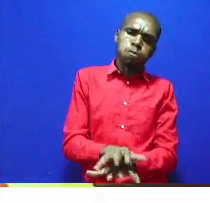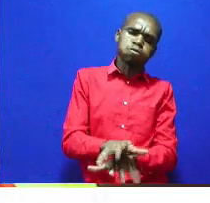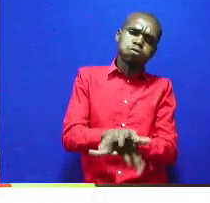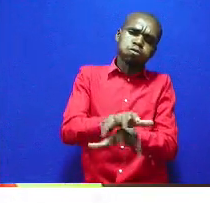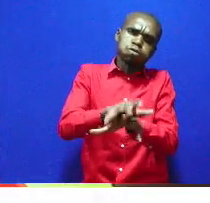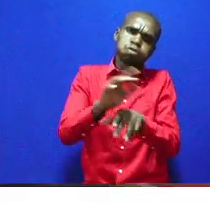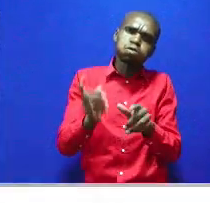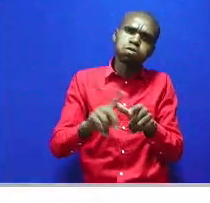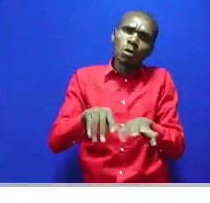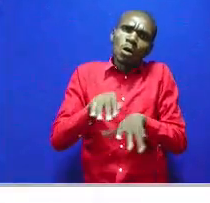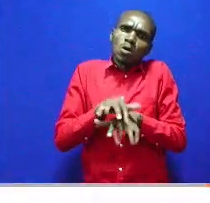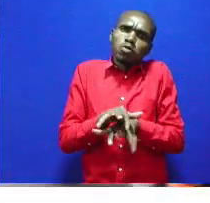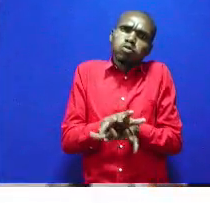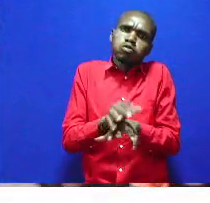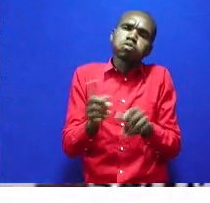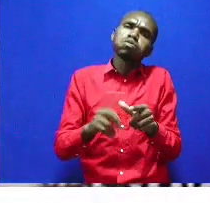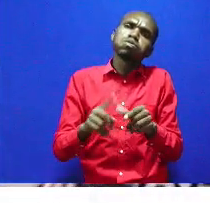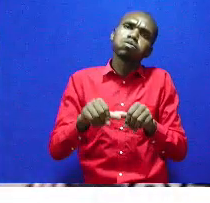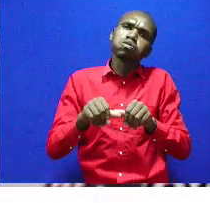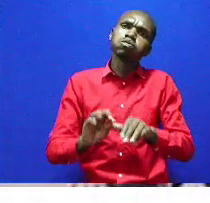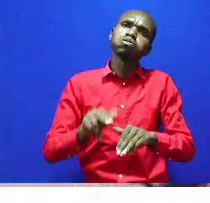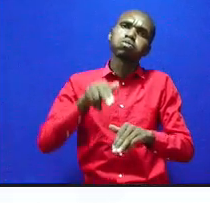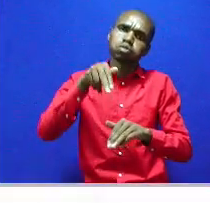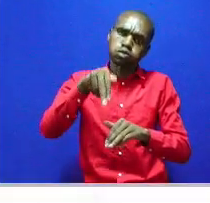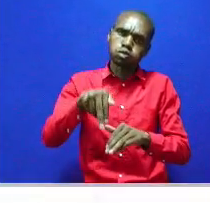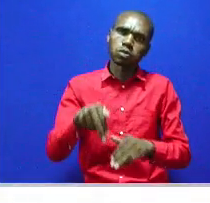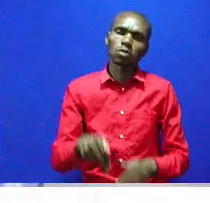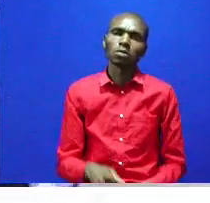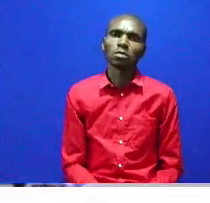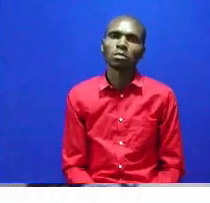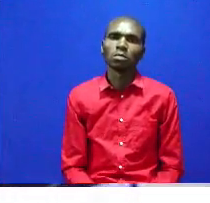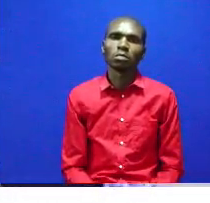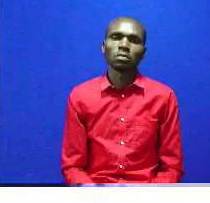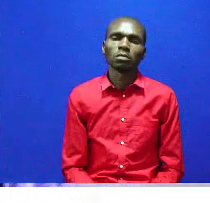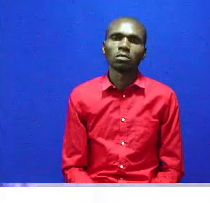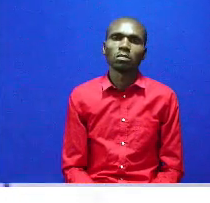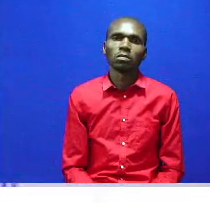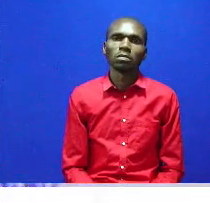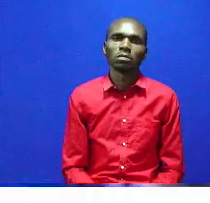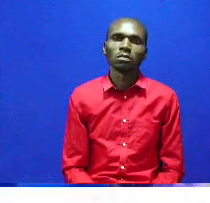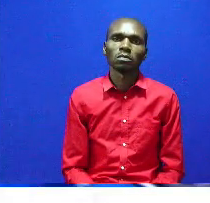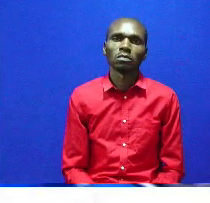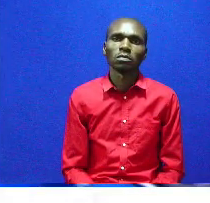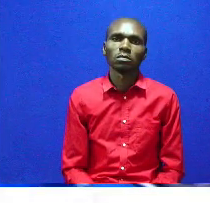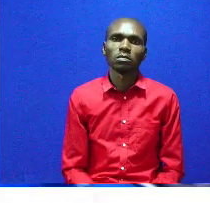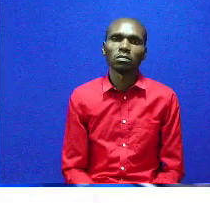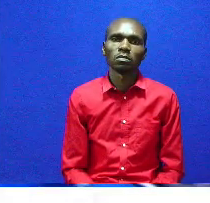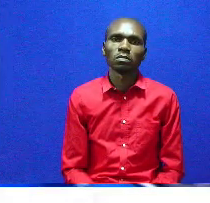munda kwete uruguwe gaba. Yungaripo terigito sinikia Ndizi, ninche Julie Kerubu.